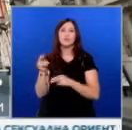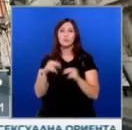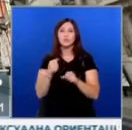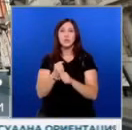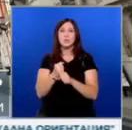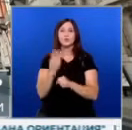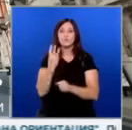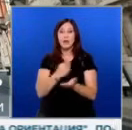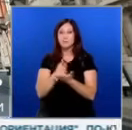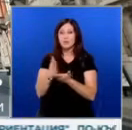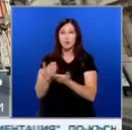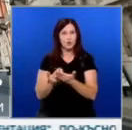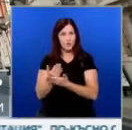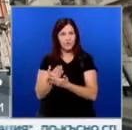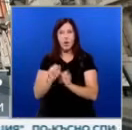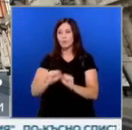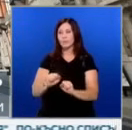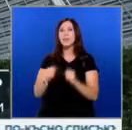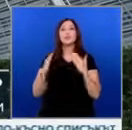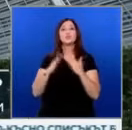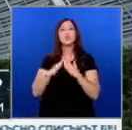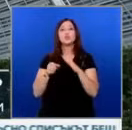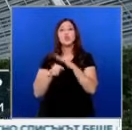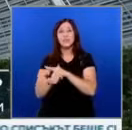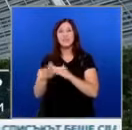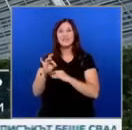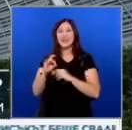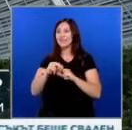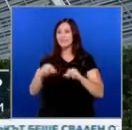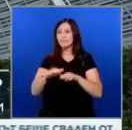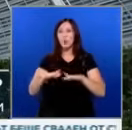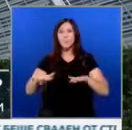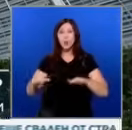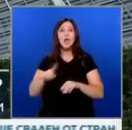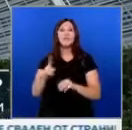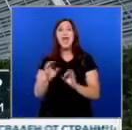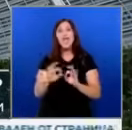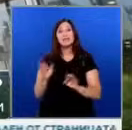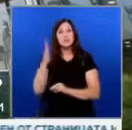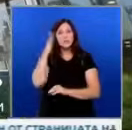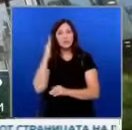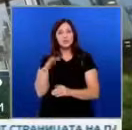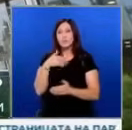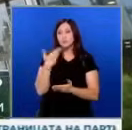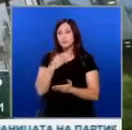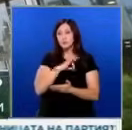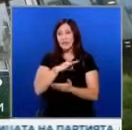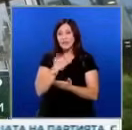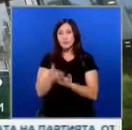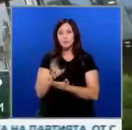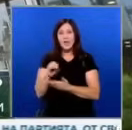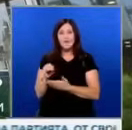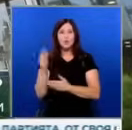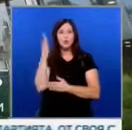нови насоки – отбрана, жилищно настаняване и Средиземноморие. Не е ясно дали страната ни ще успее да предложи еврокомисар в